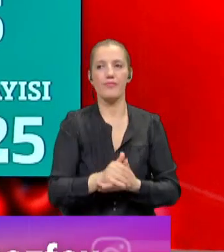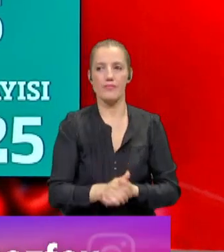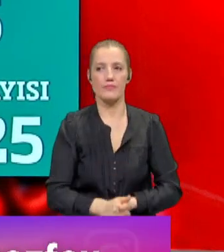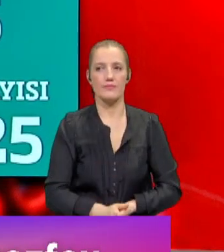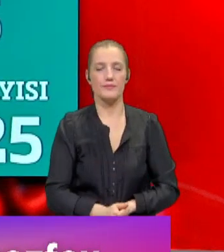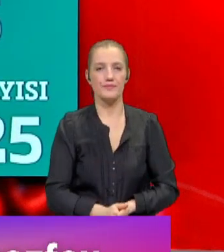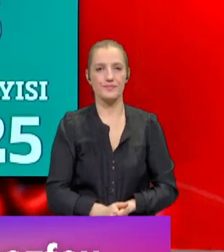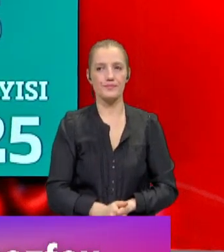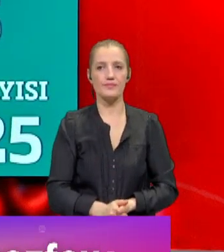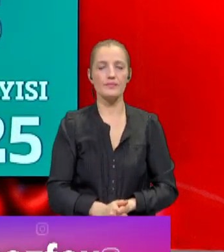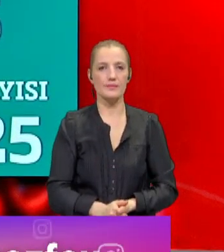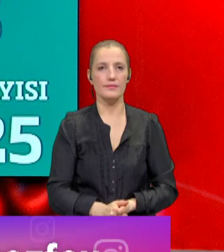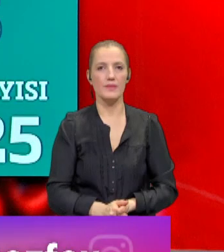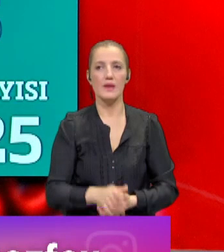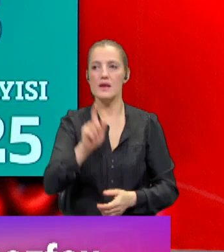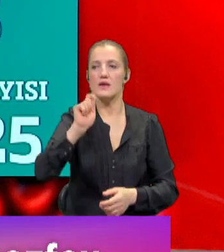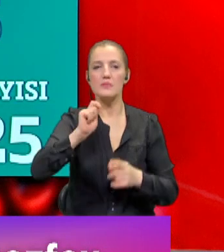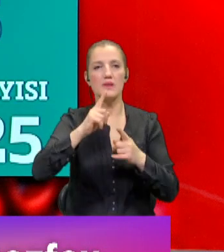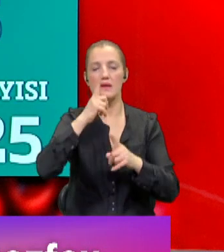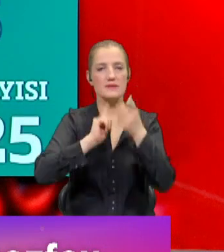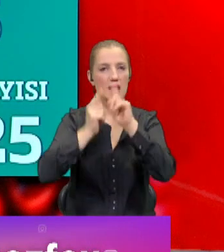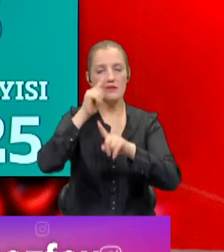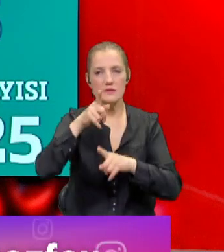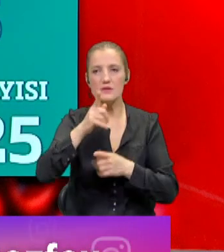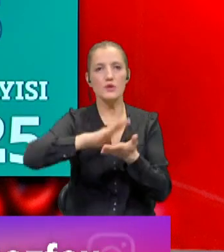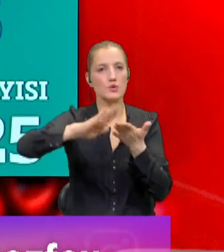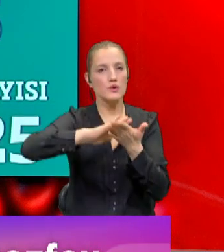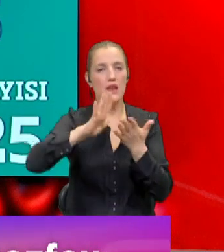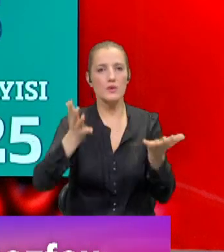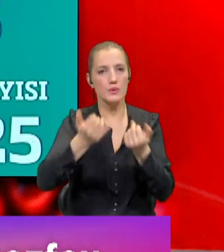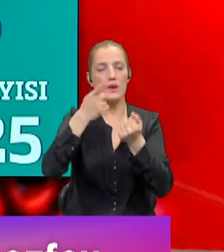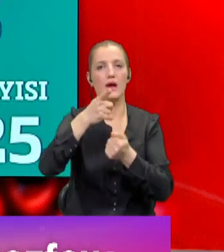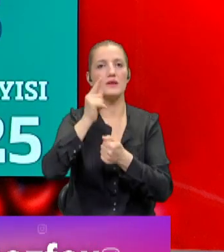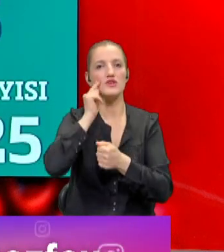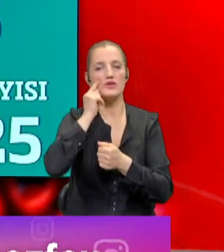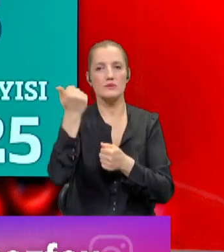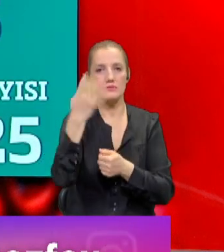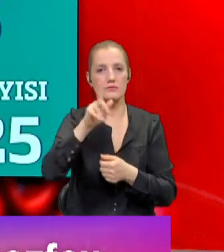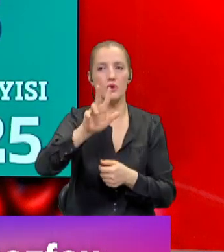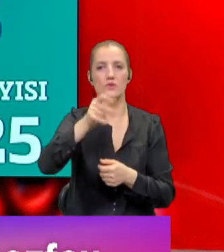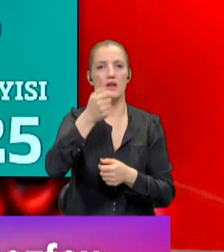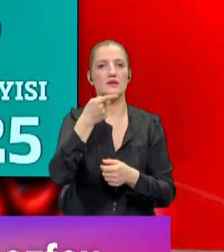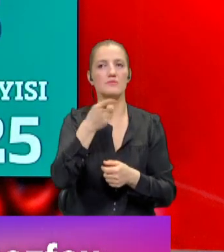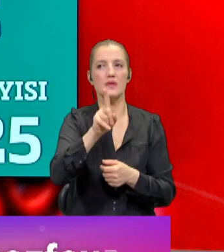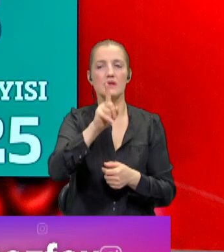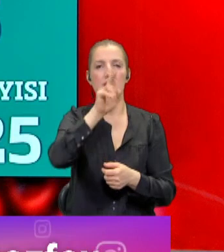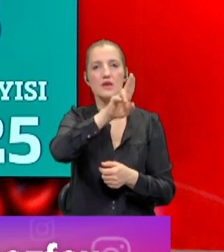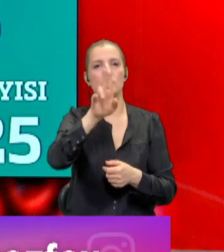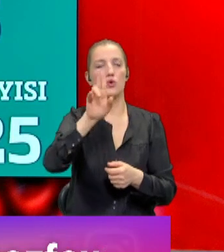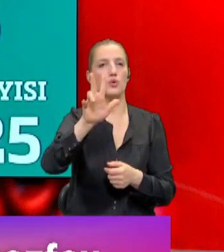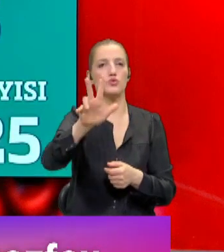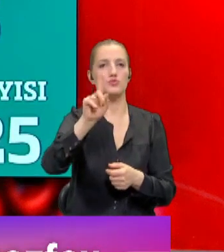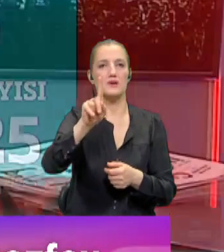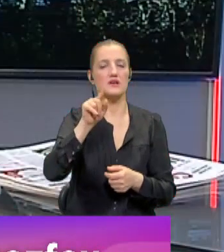gösteriyor işte ekranlarınıza yapılan test sayısı iyileşen hasta sayısı vaka sayısı 36 bin 731